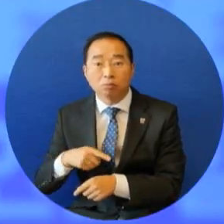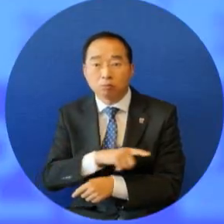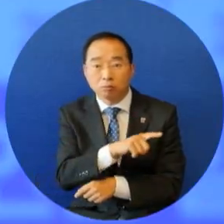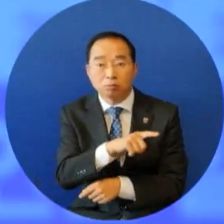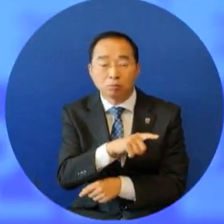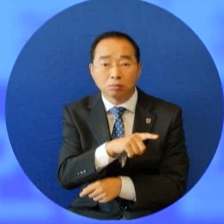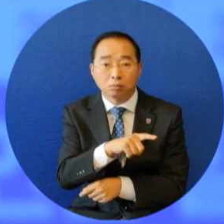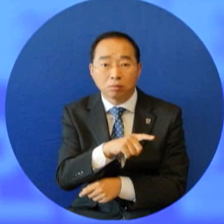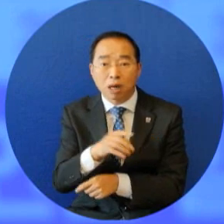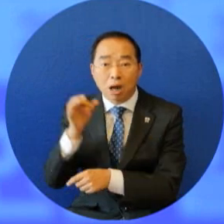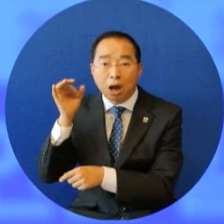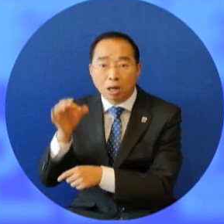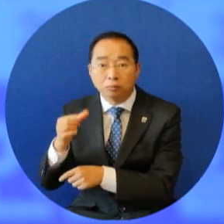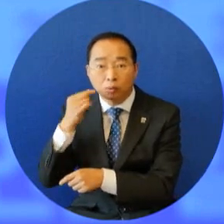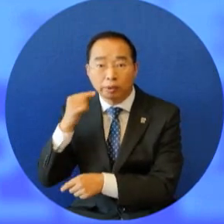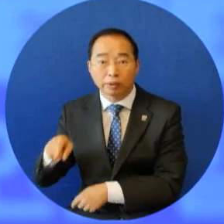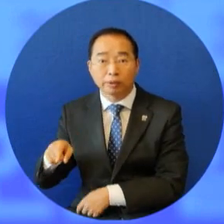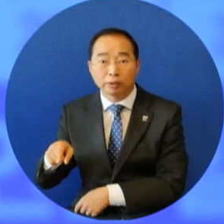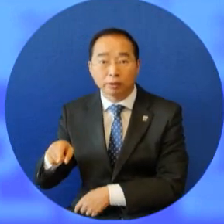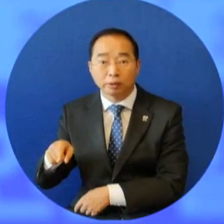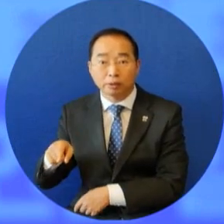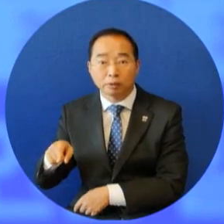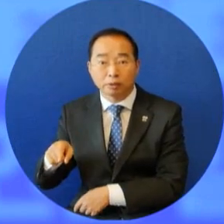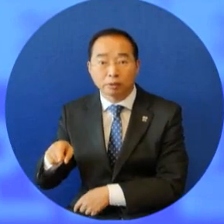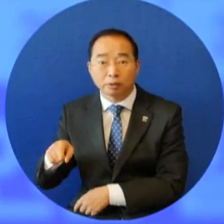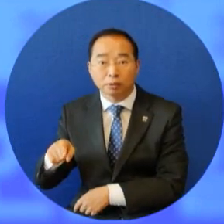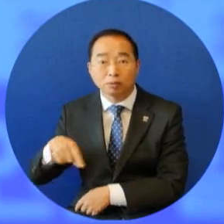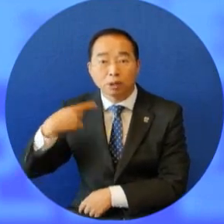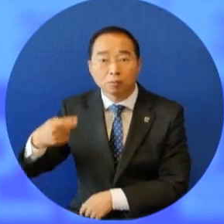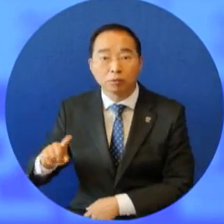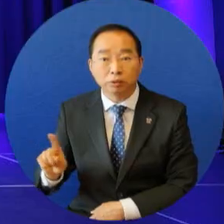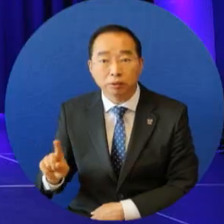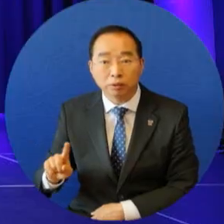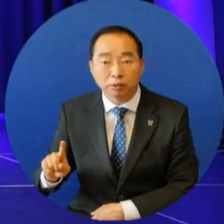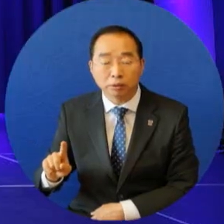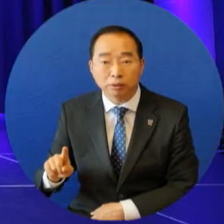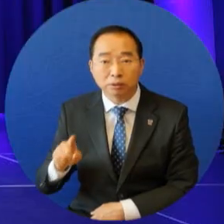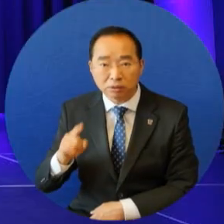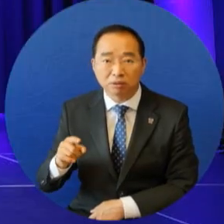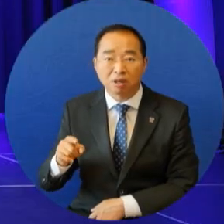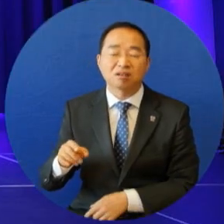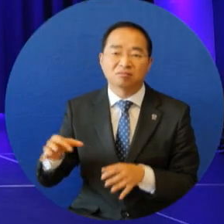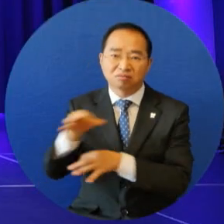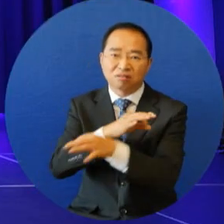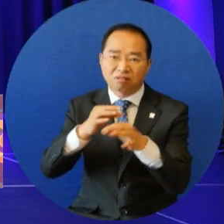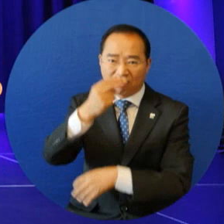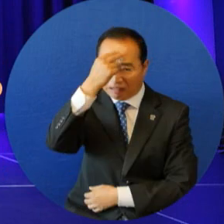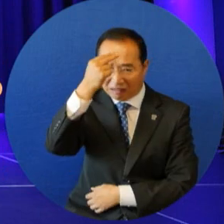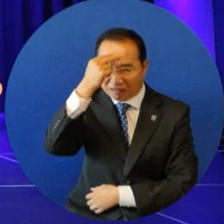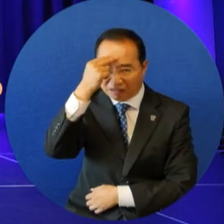축적돼서 소비로 환류돼서 나오지 않는 거예요. 이런 무슨 일이 터질까요? 이게 바로